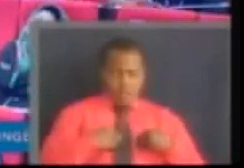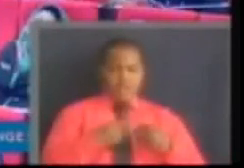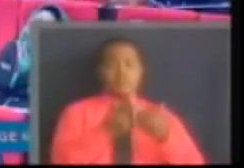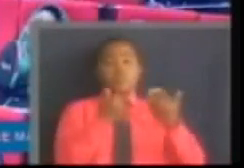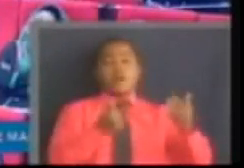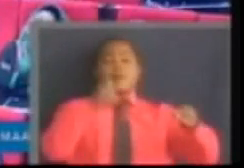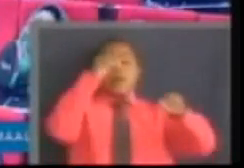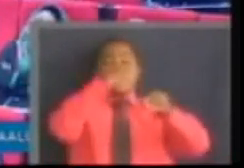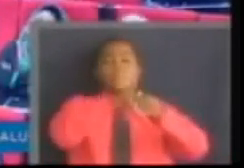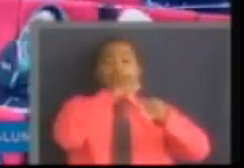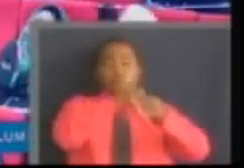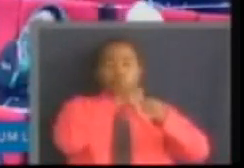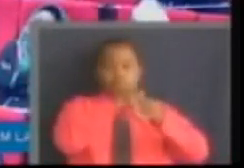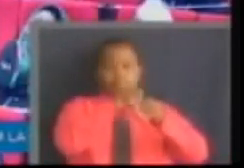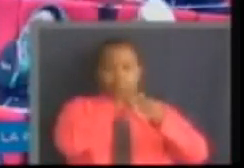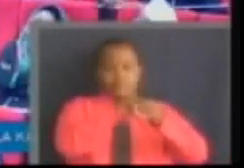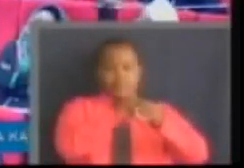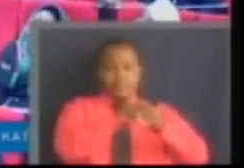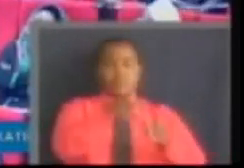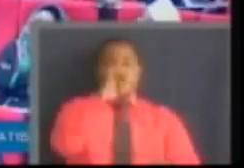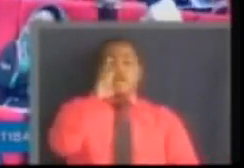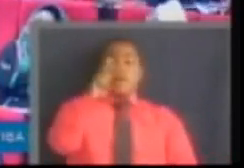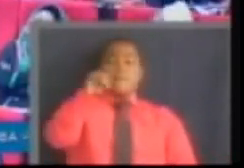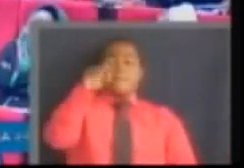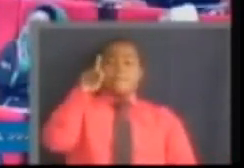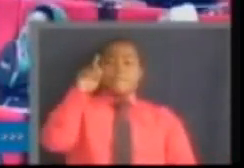mjumbe Felix Mkosamari